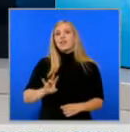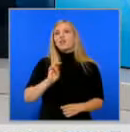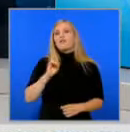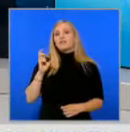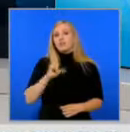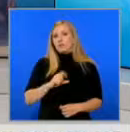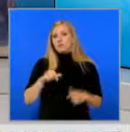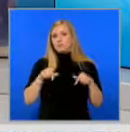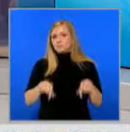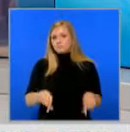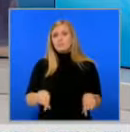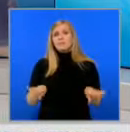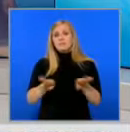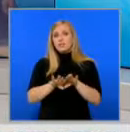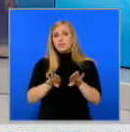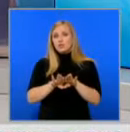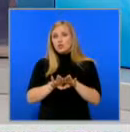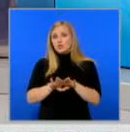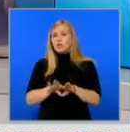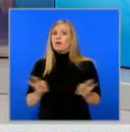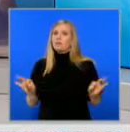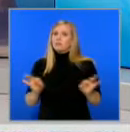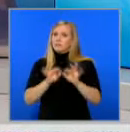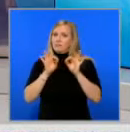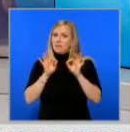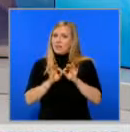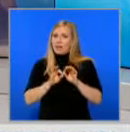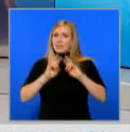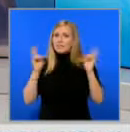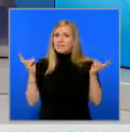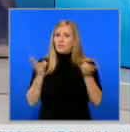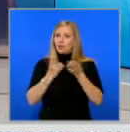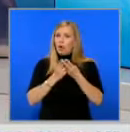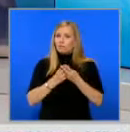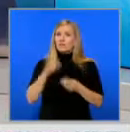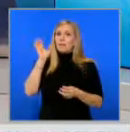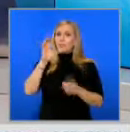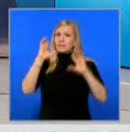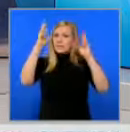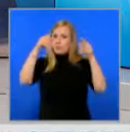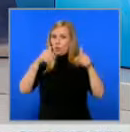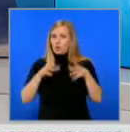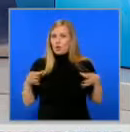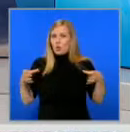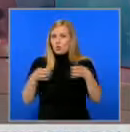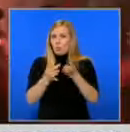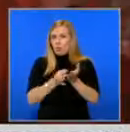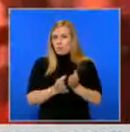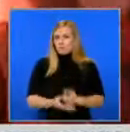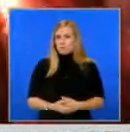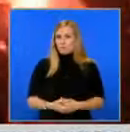баскетболния тим на сърбия до финала на световното първенство десетки хиляди се събраха за да приветстват своите